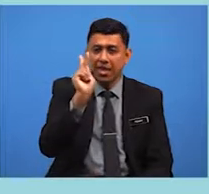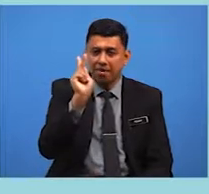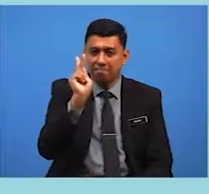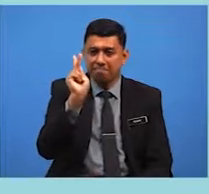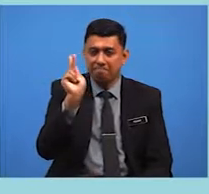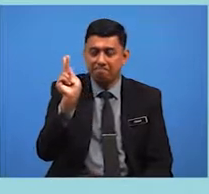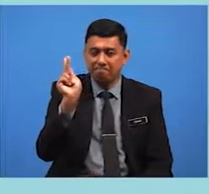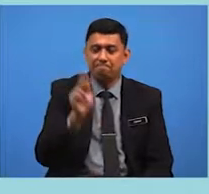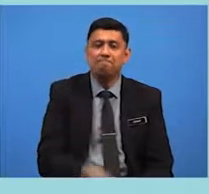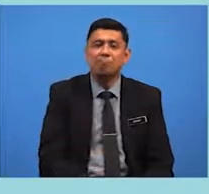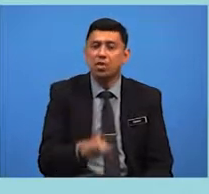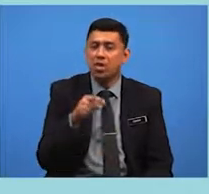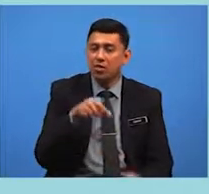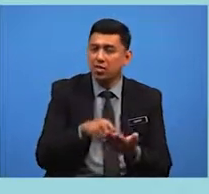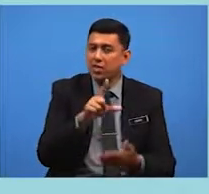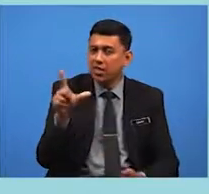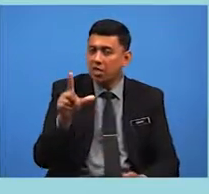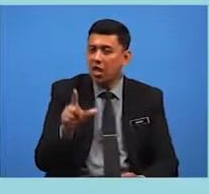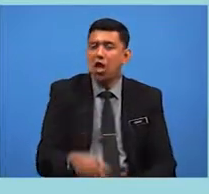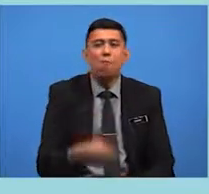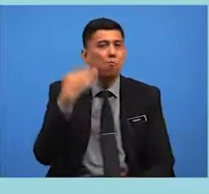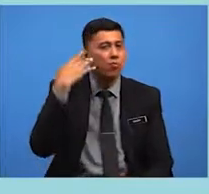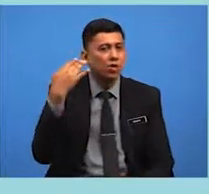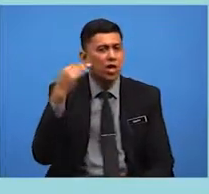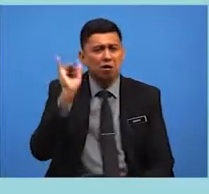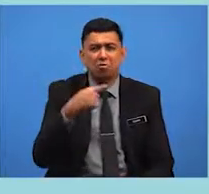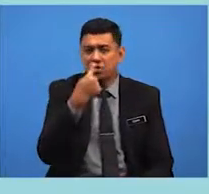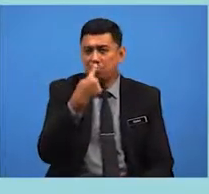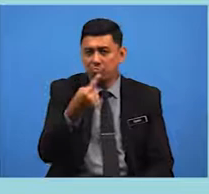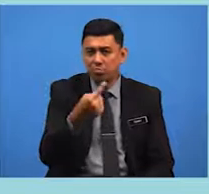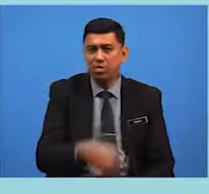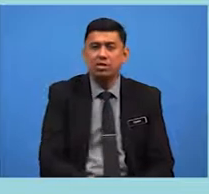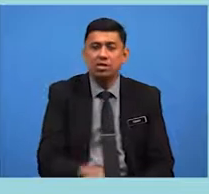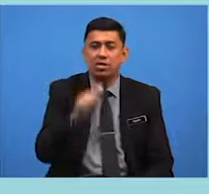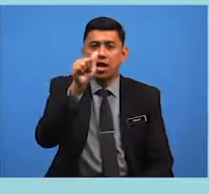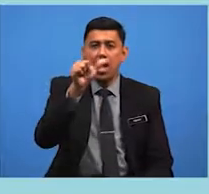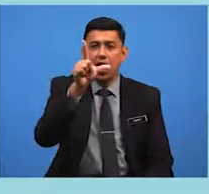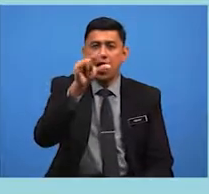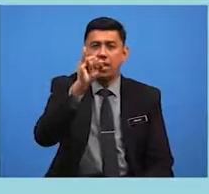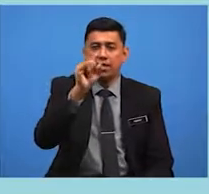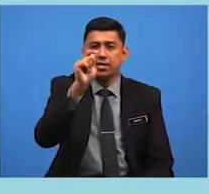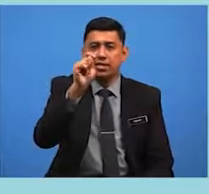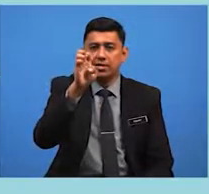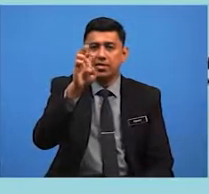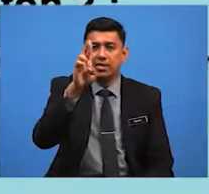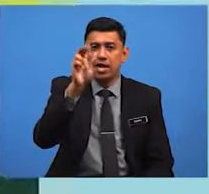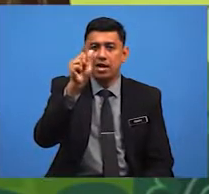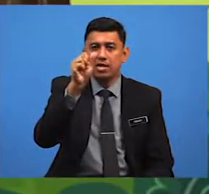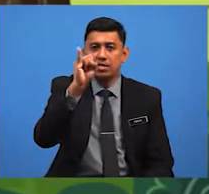K. Inilah unsur bunyi yang disebut sebagai aliterasi.